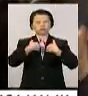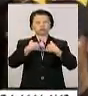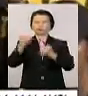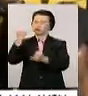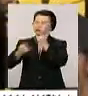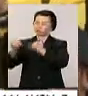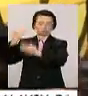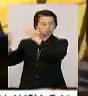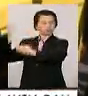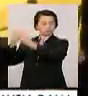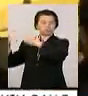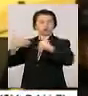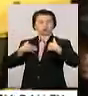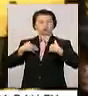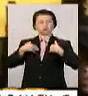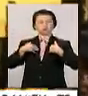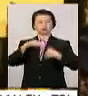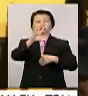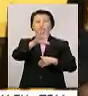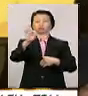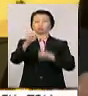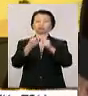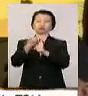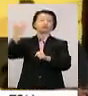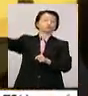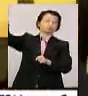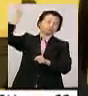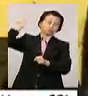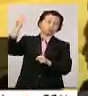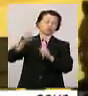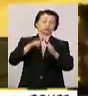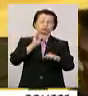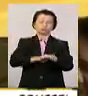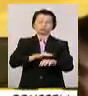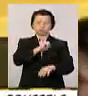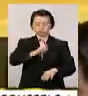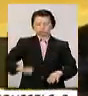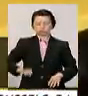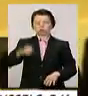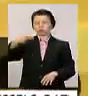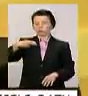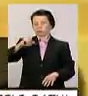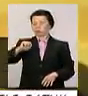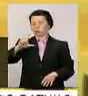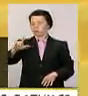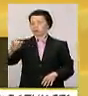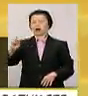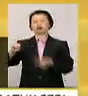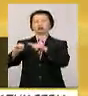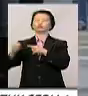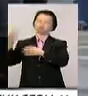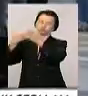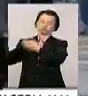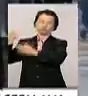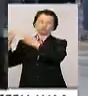terakhir istiadat seumpama itu berlangsung 59 tahun lalu, iaitu ketika almarhum Sultan Abdul Halim Muazzam Shah ibni almarhum